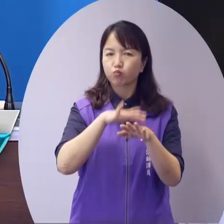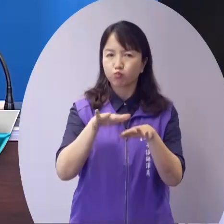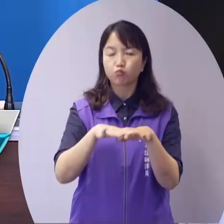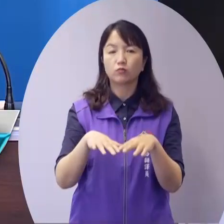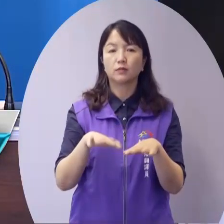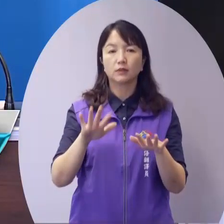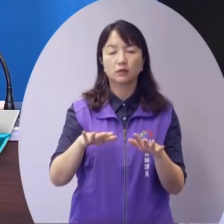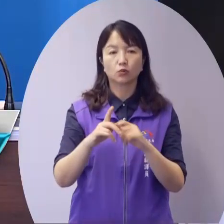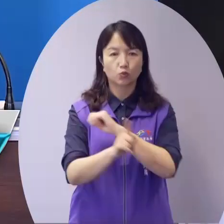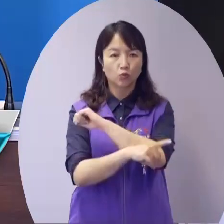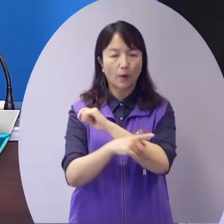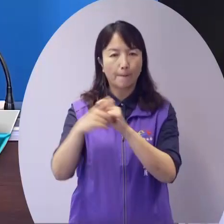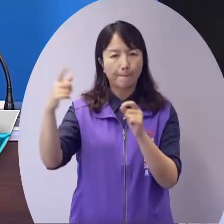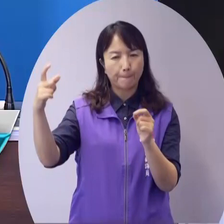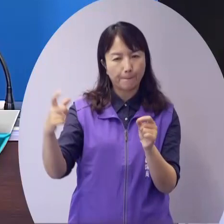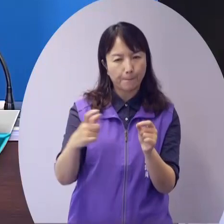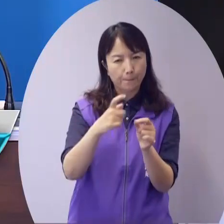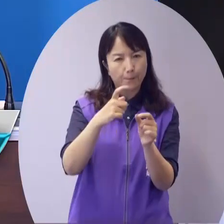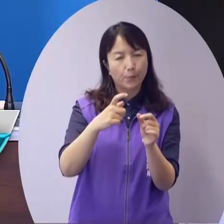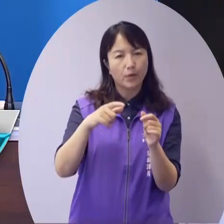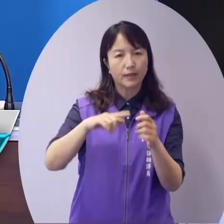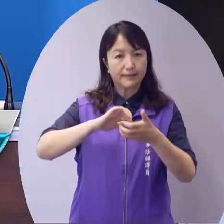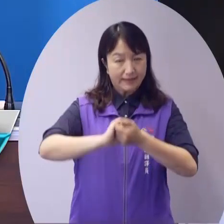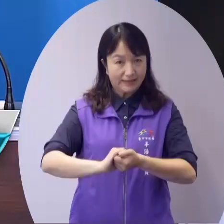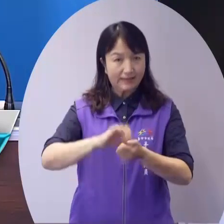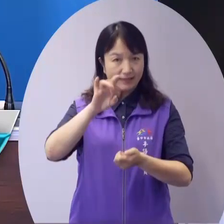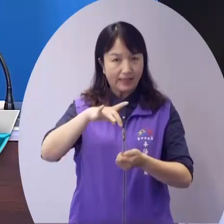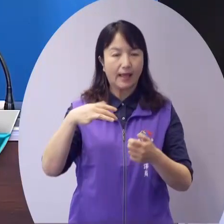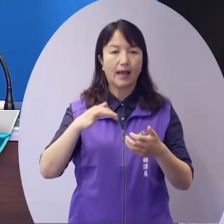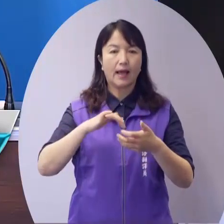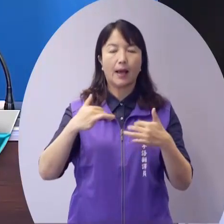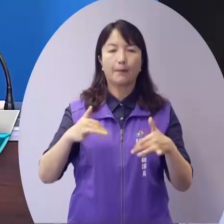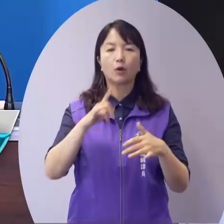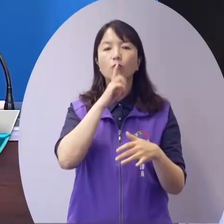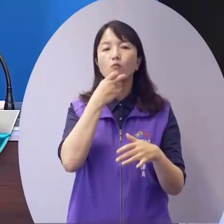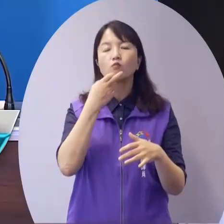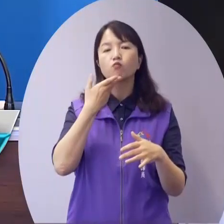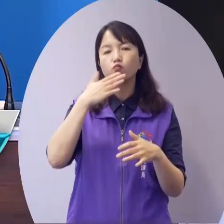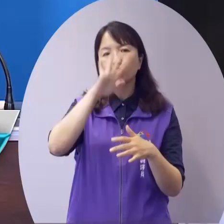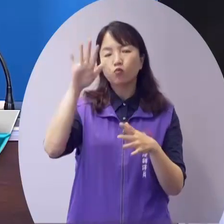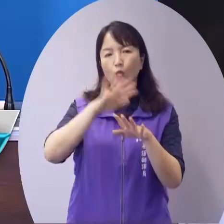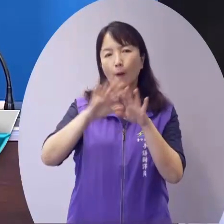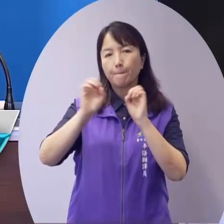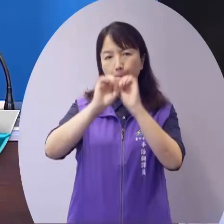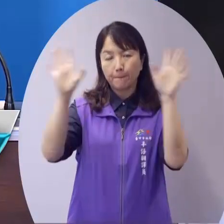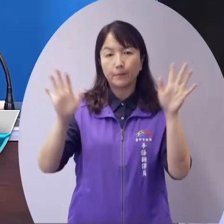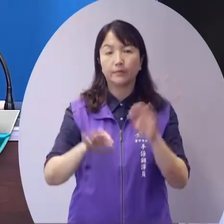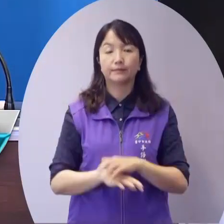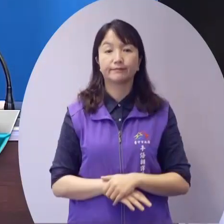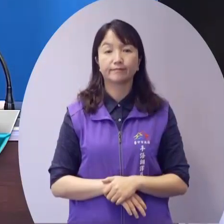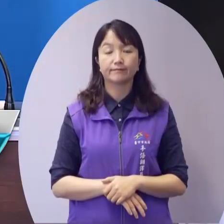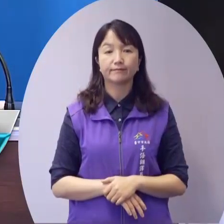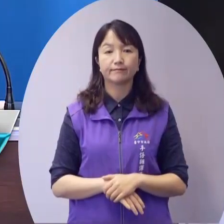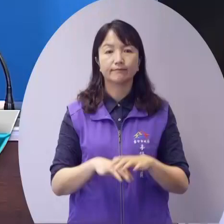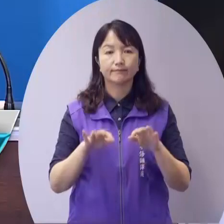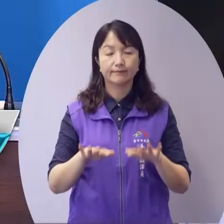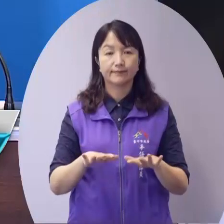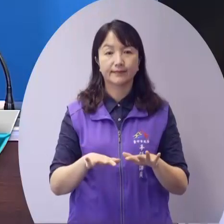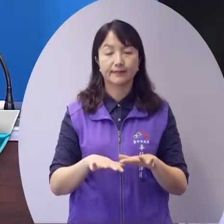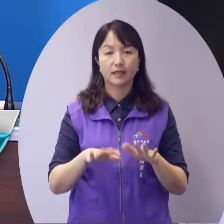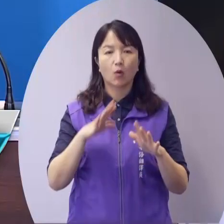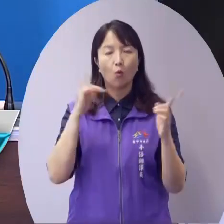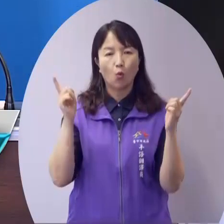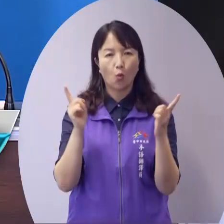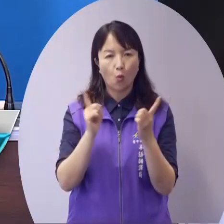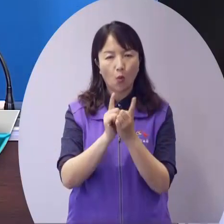那当然最后的动向并还没有完全确定，哈，那中央气象局都会再发布。不过呢，因为若对